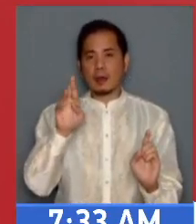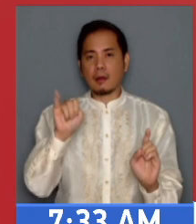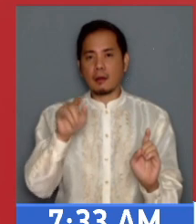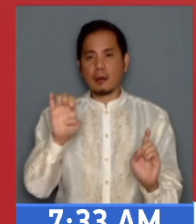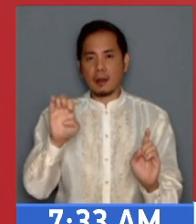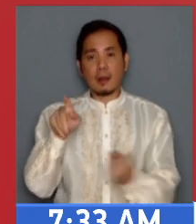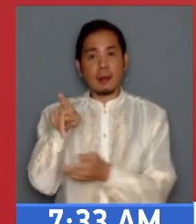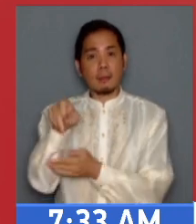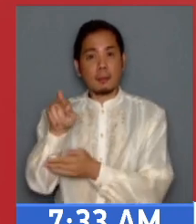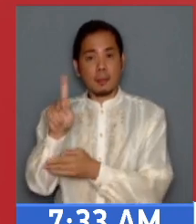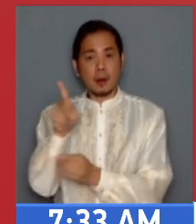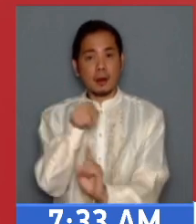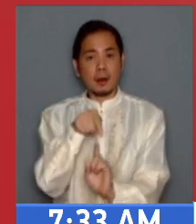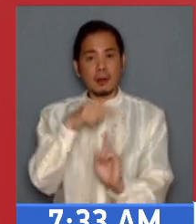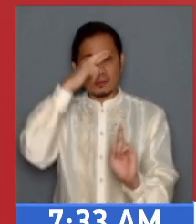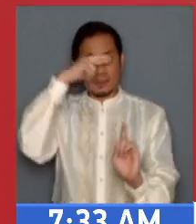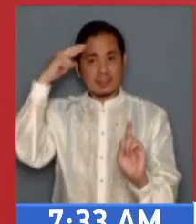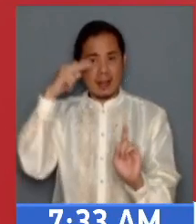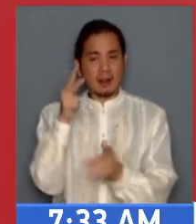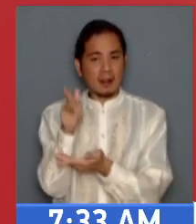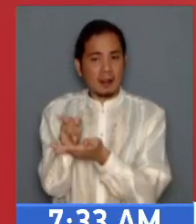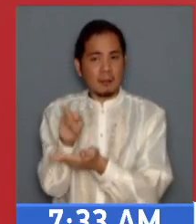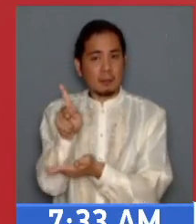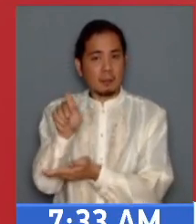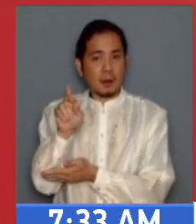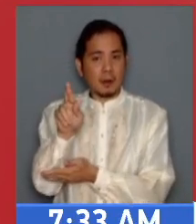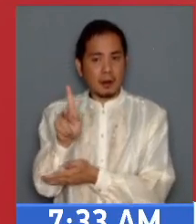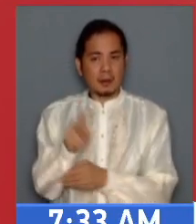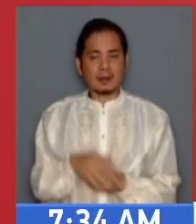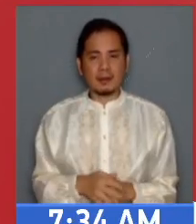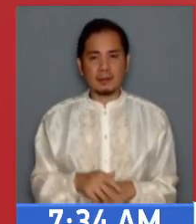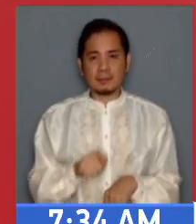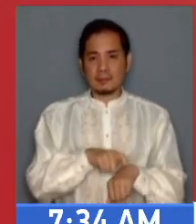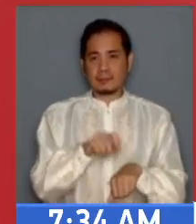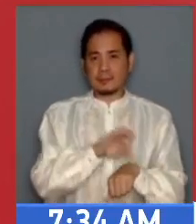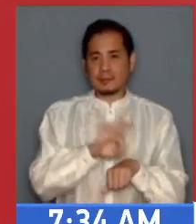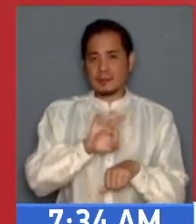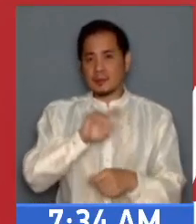alas 7 ng umaga hanggang alauna ng hapon.